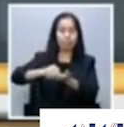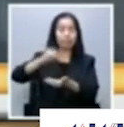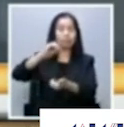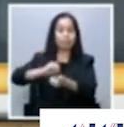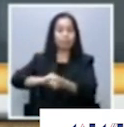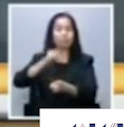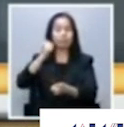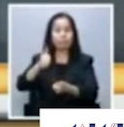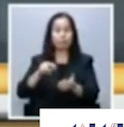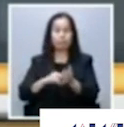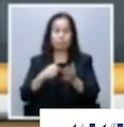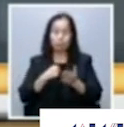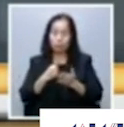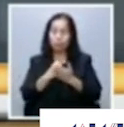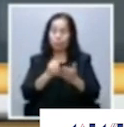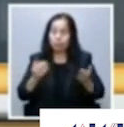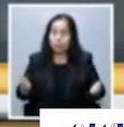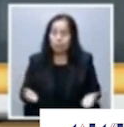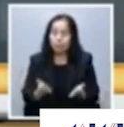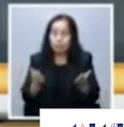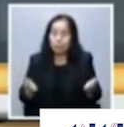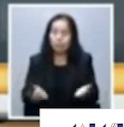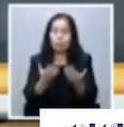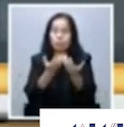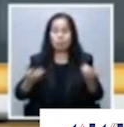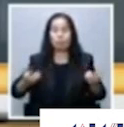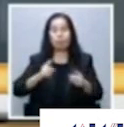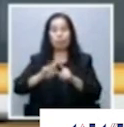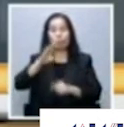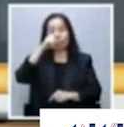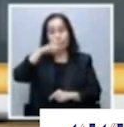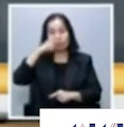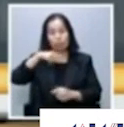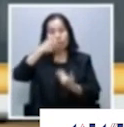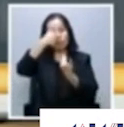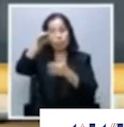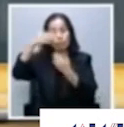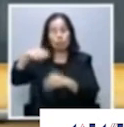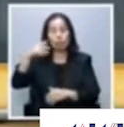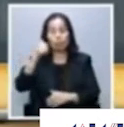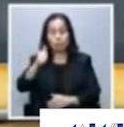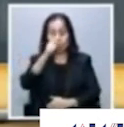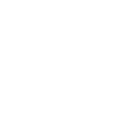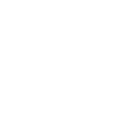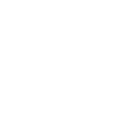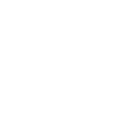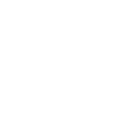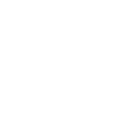ยไปสู่ต่างประเทศก็ต้องขอกราบขอบพระคุณท่านประธานด้วยความเคารพครับ